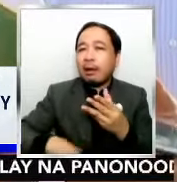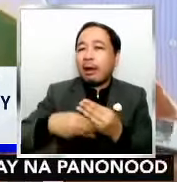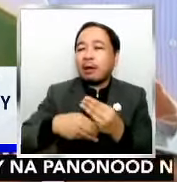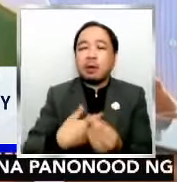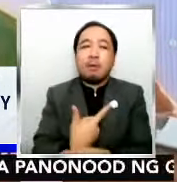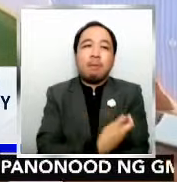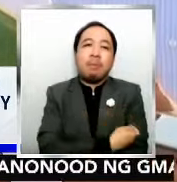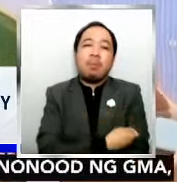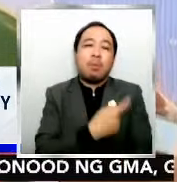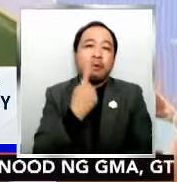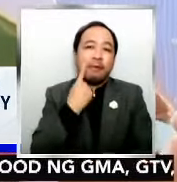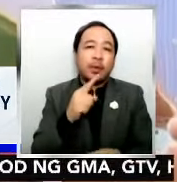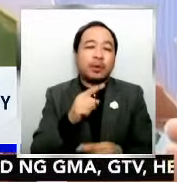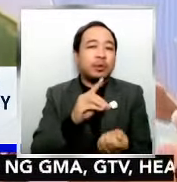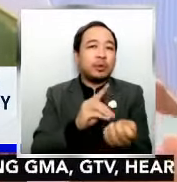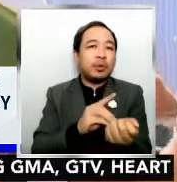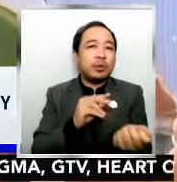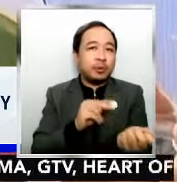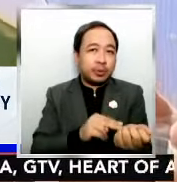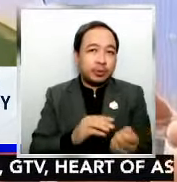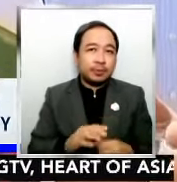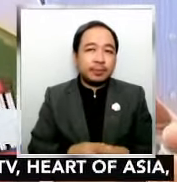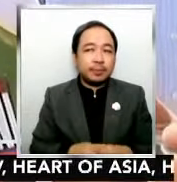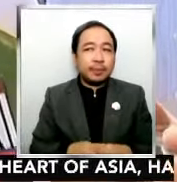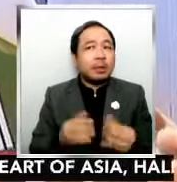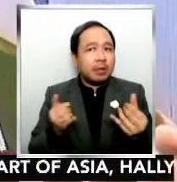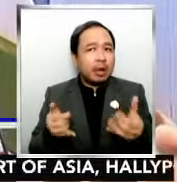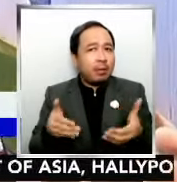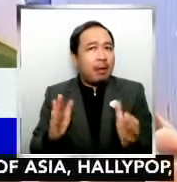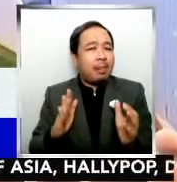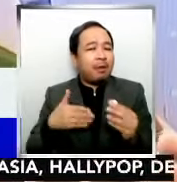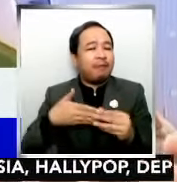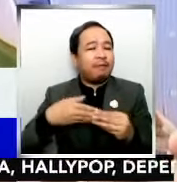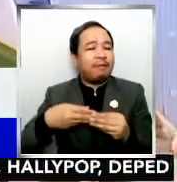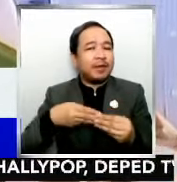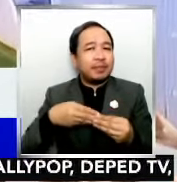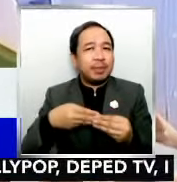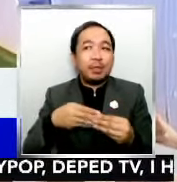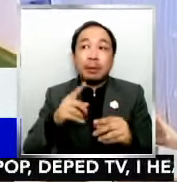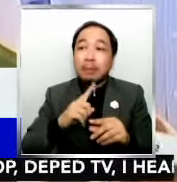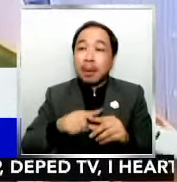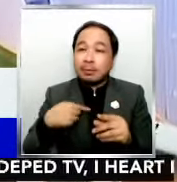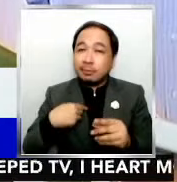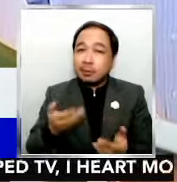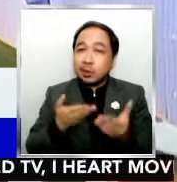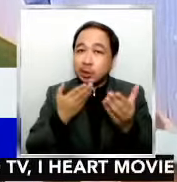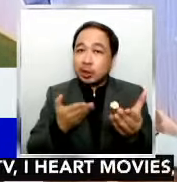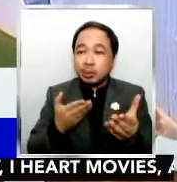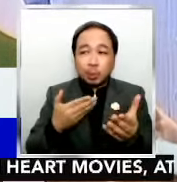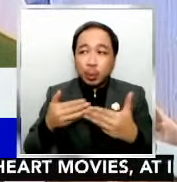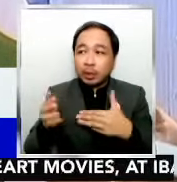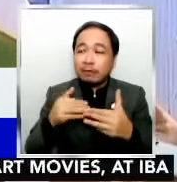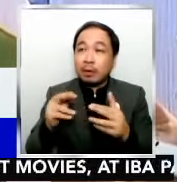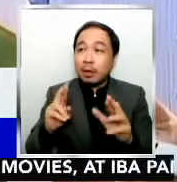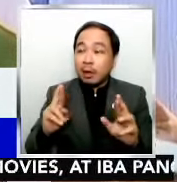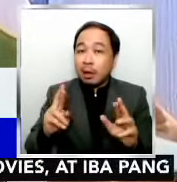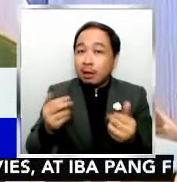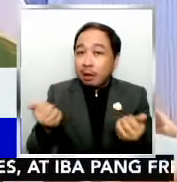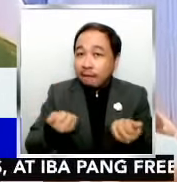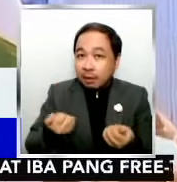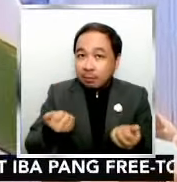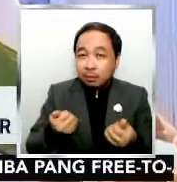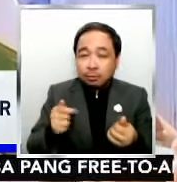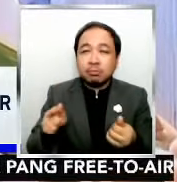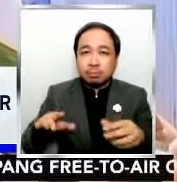leeway. But we are recommending na kung ano yung available, yun ang i-take nila. Pero nakita natin yung sa nilabas na real